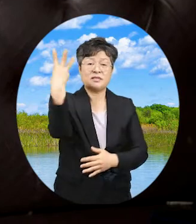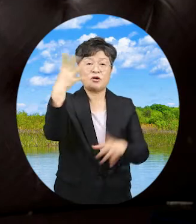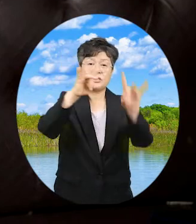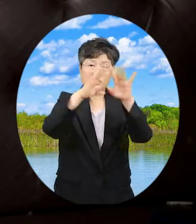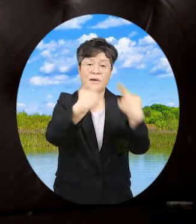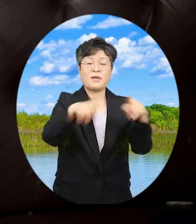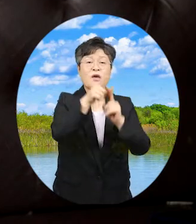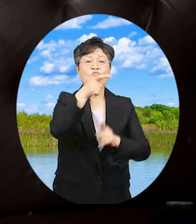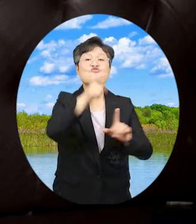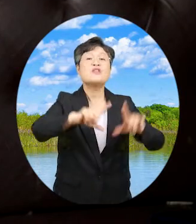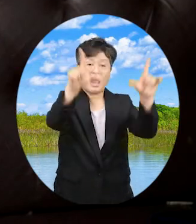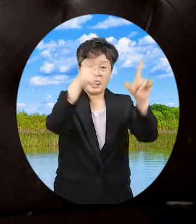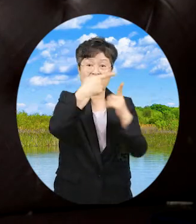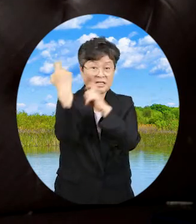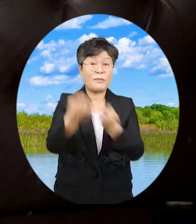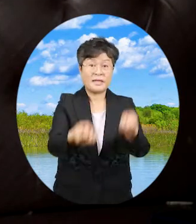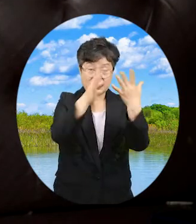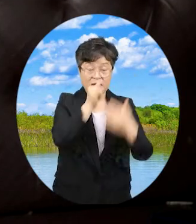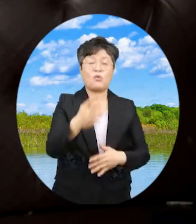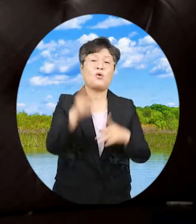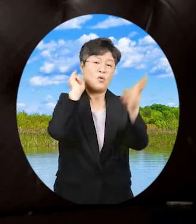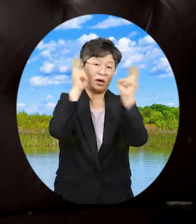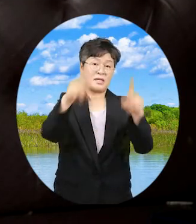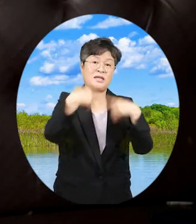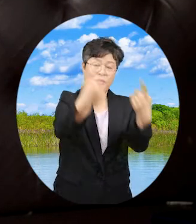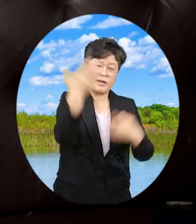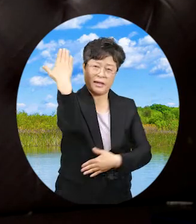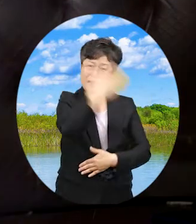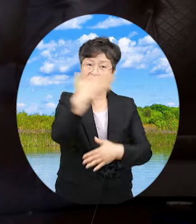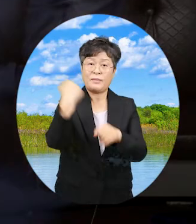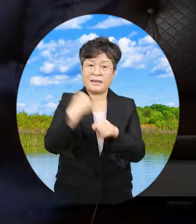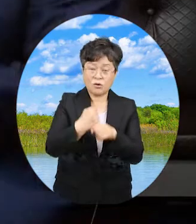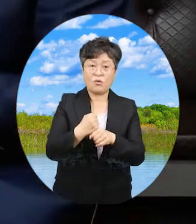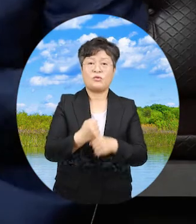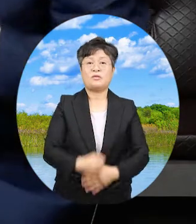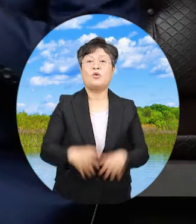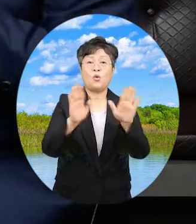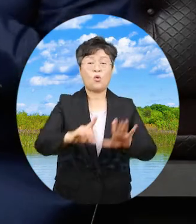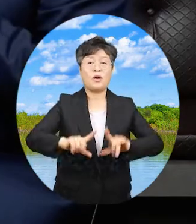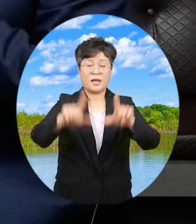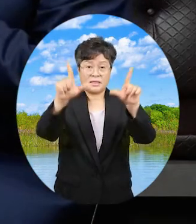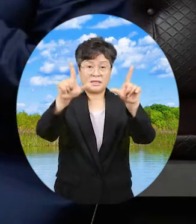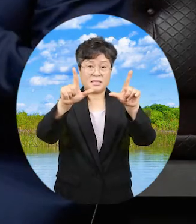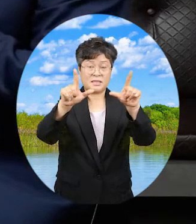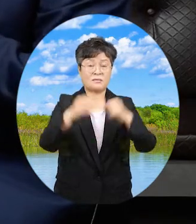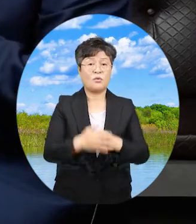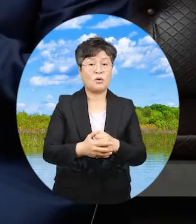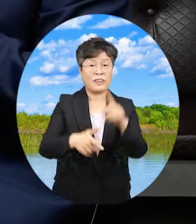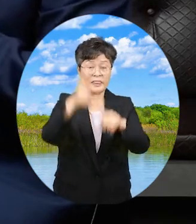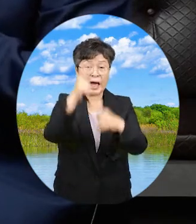그쪽 네. 지역 주민들 적극적으로 참여를 해서 예, 그 광교 생태체험관이 있습니다. 생태체험관을 네네. 그